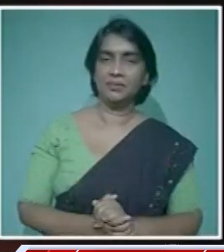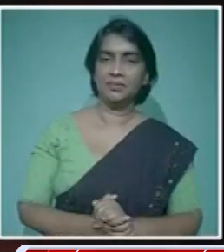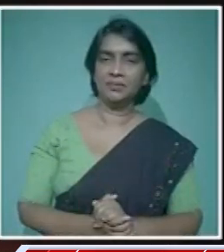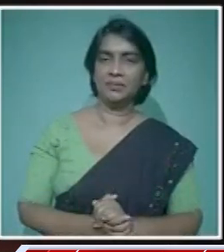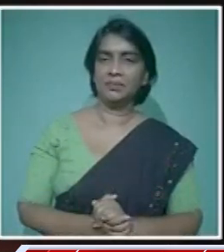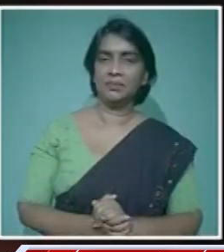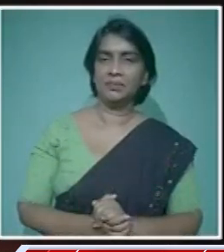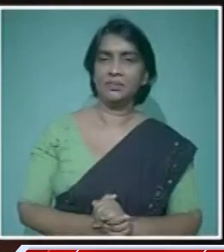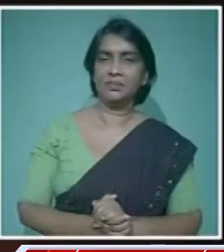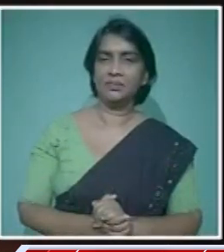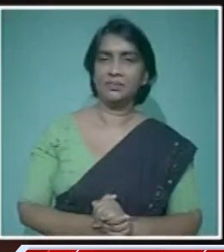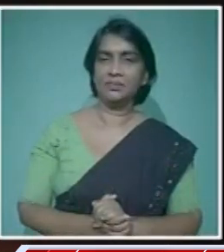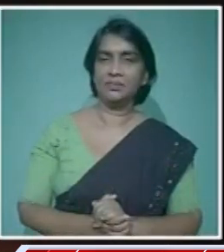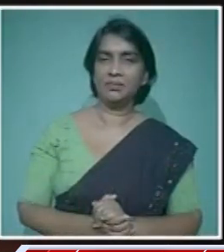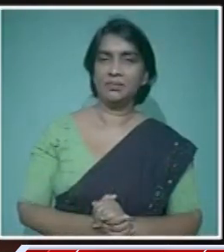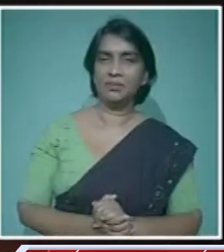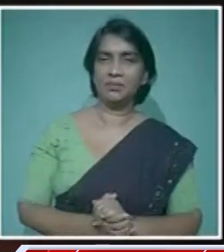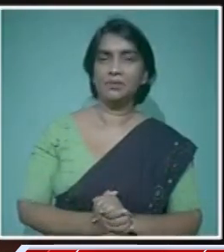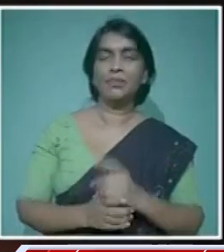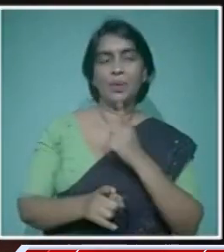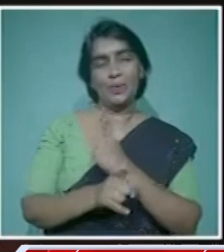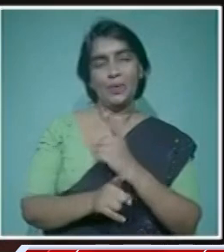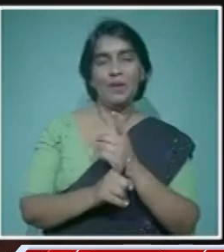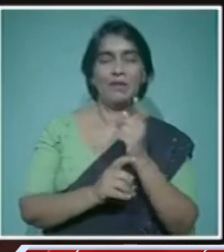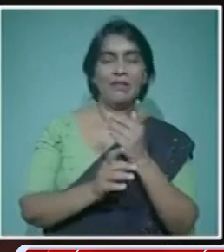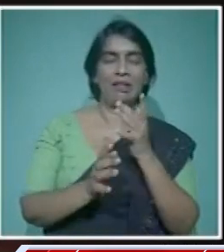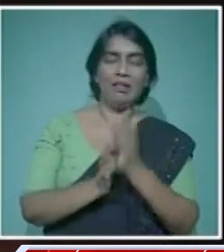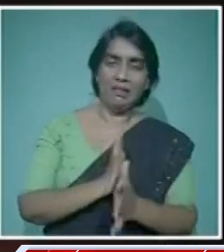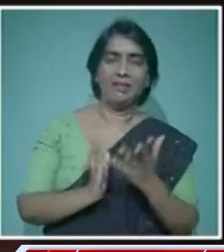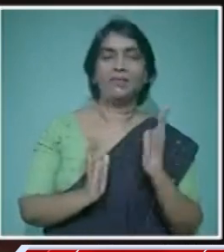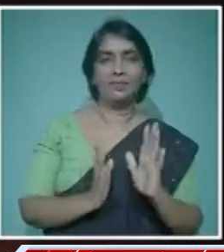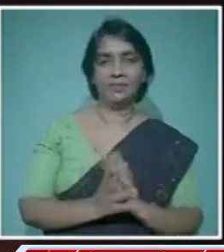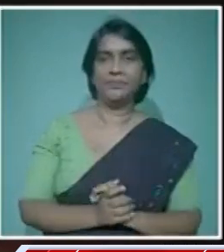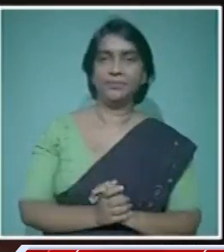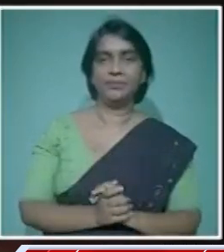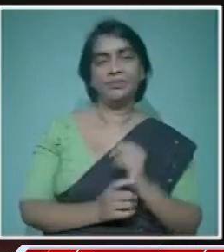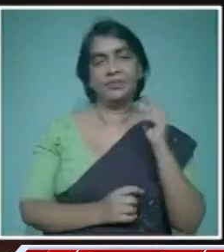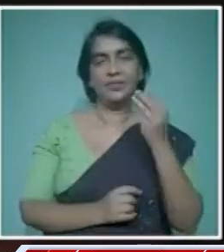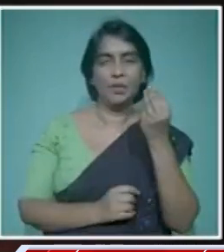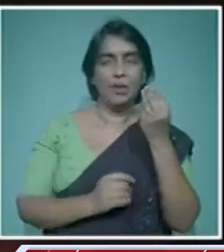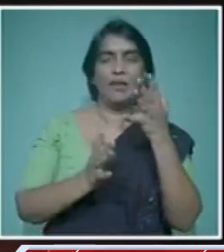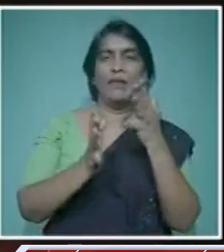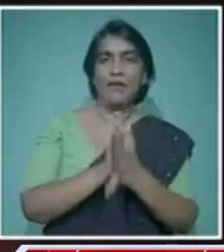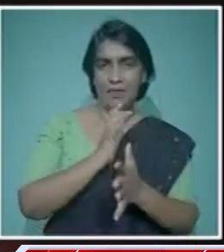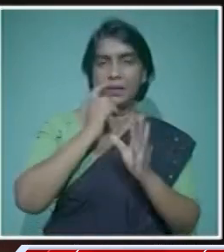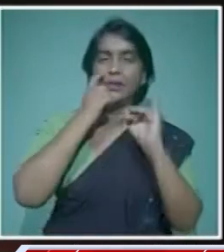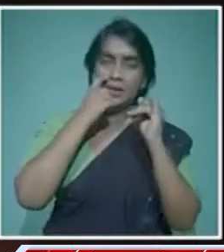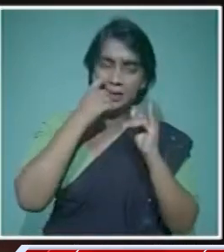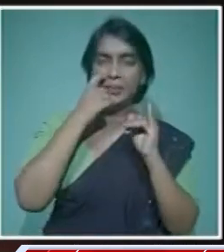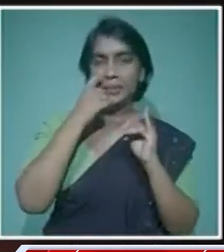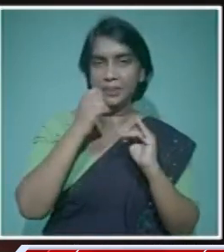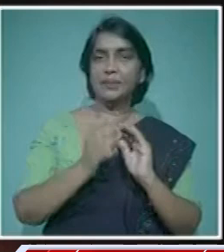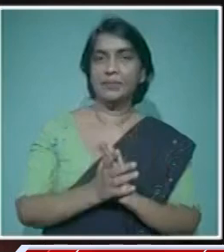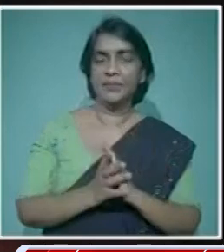නැවතන මම මේ මෙහෙමයි ඉතින් ගුරුන්ටත් අකුරු වැරදේ කියලා කියනවනේ. ඒ කියන්නේ එතුමාට යම් වරදක් සිදු වෙන්න ඇති